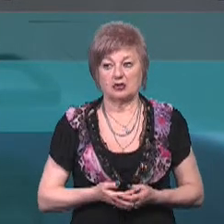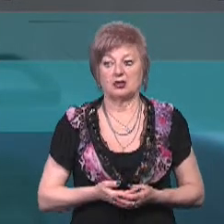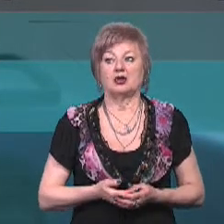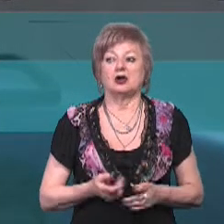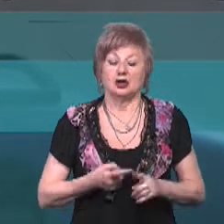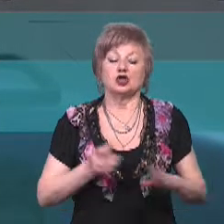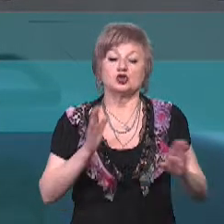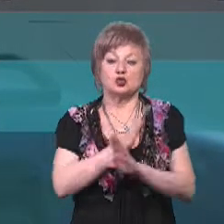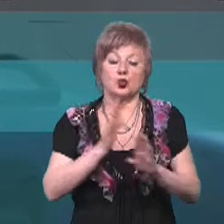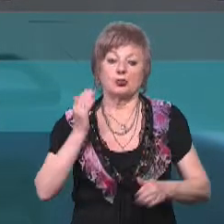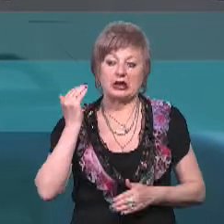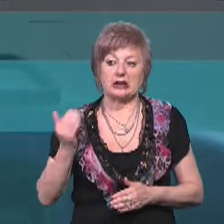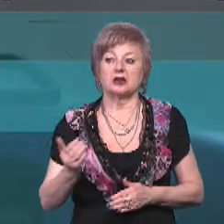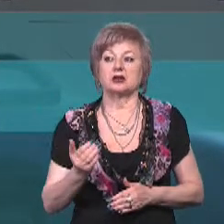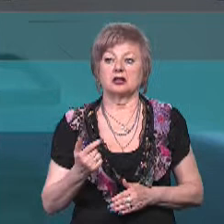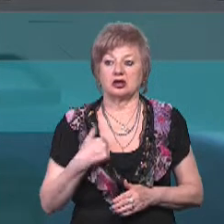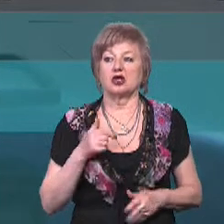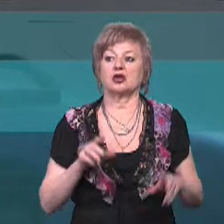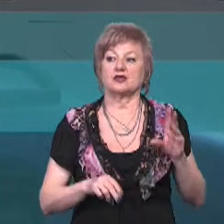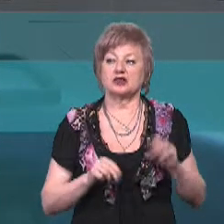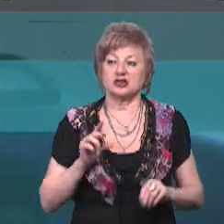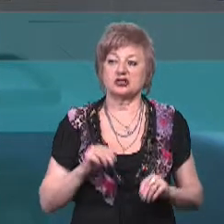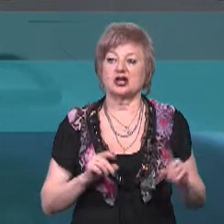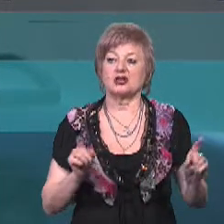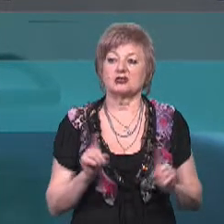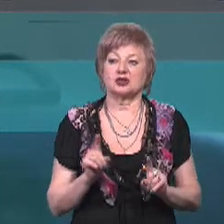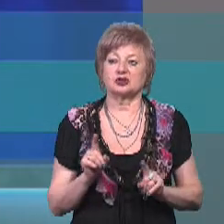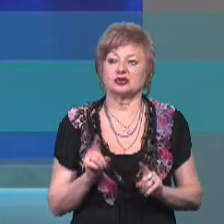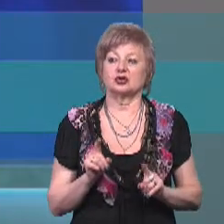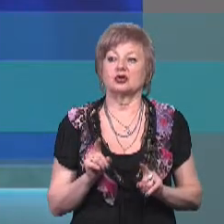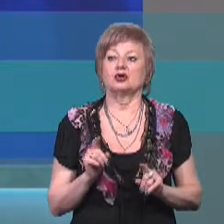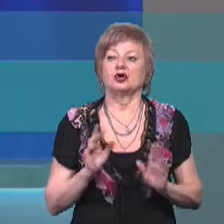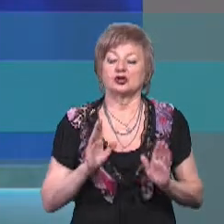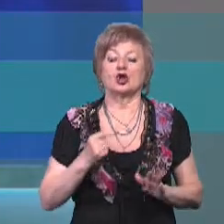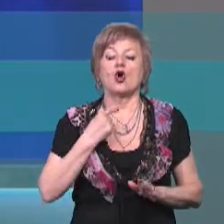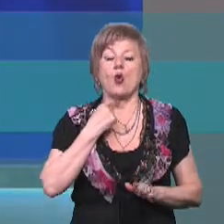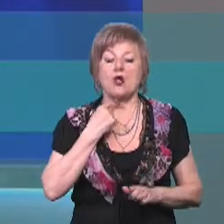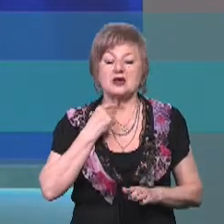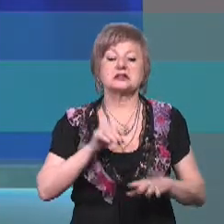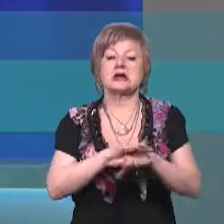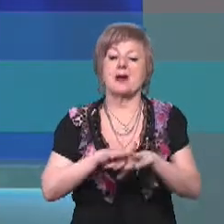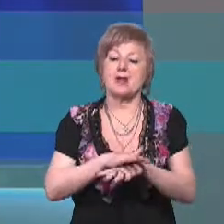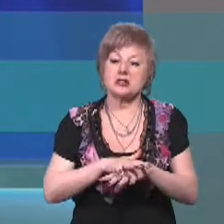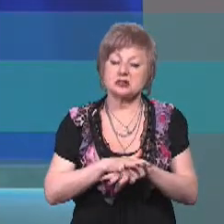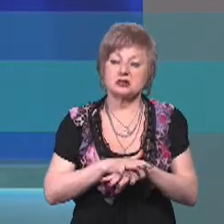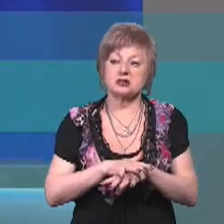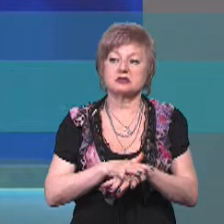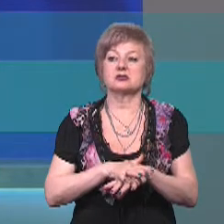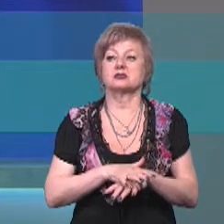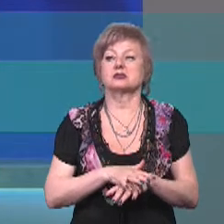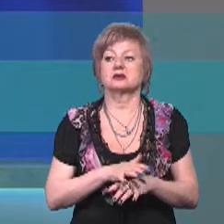долей. І я вважаю, що саме голос громадськості, він